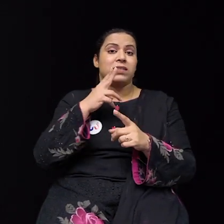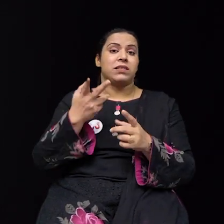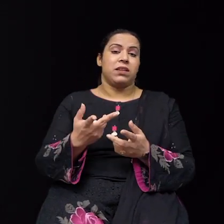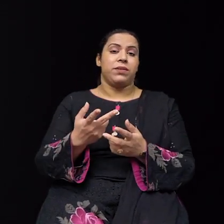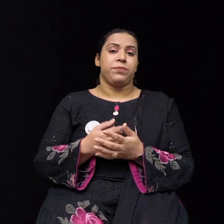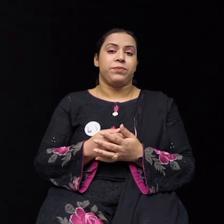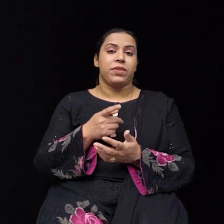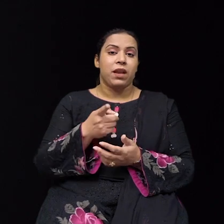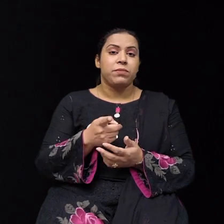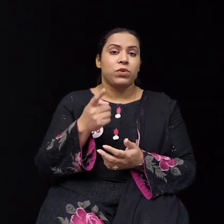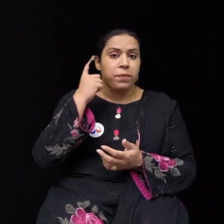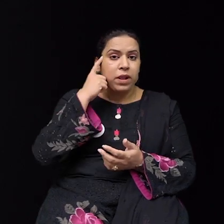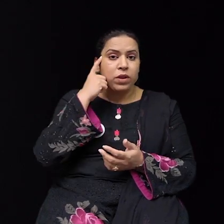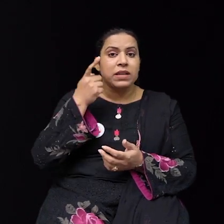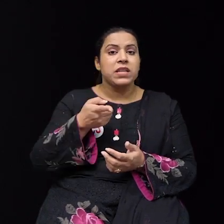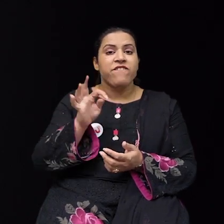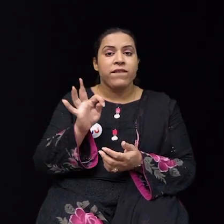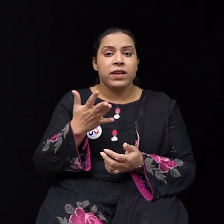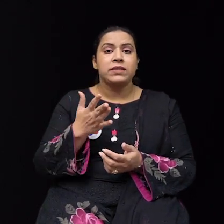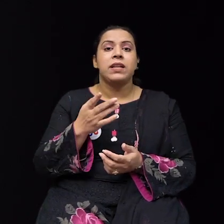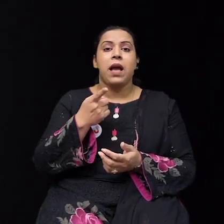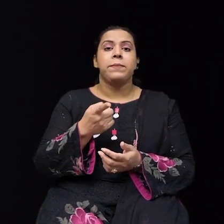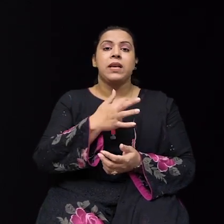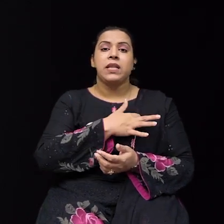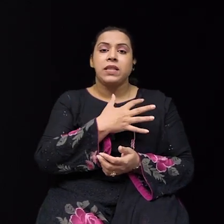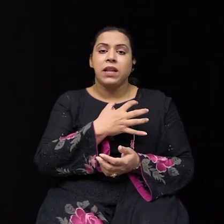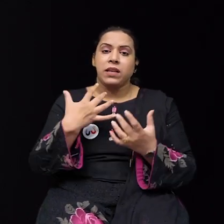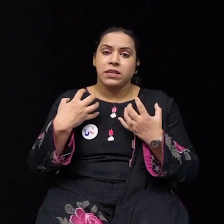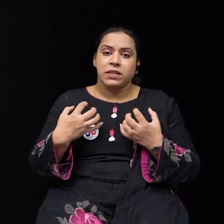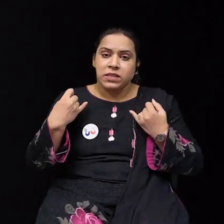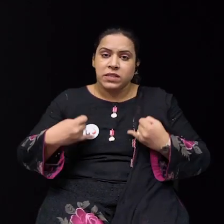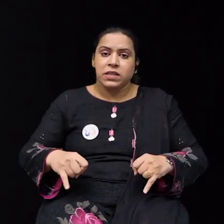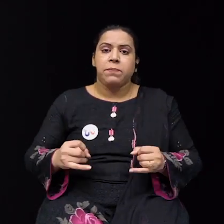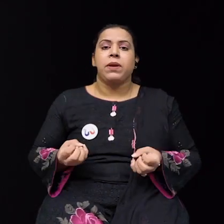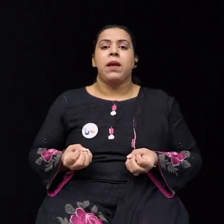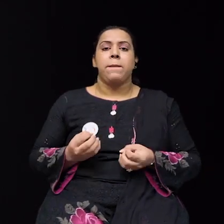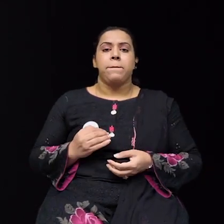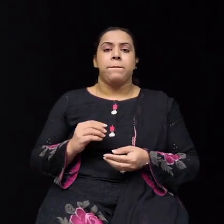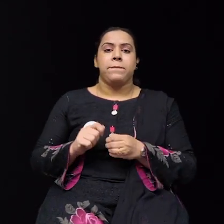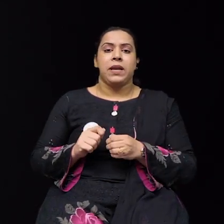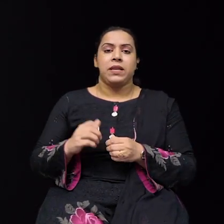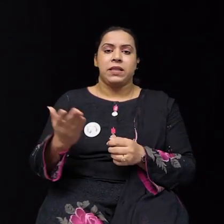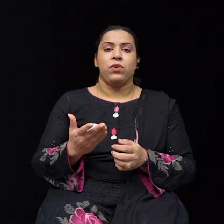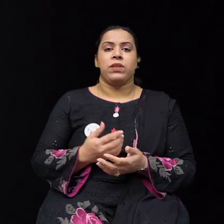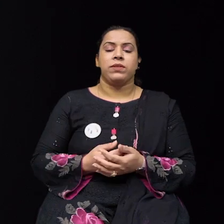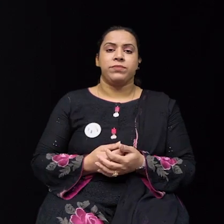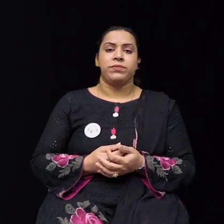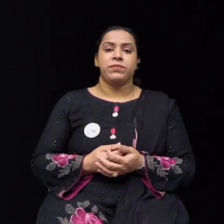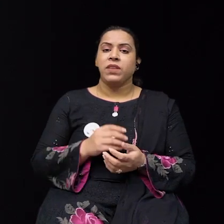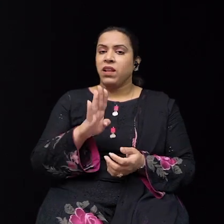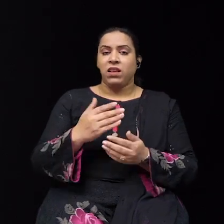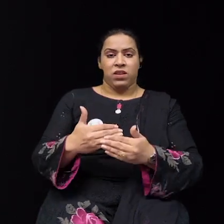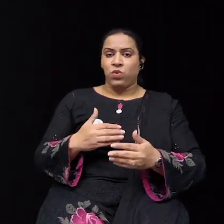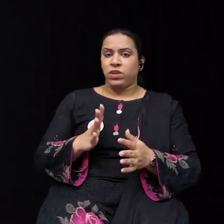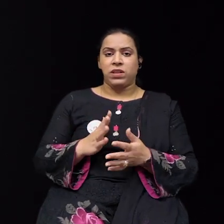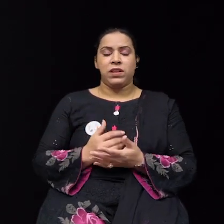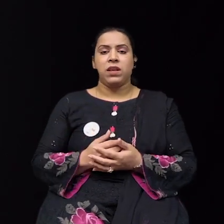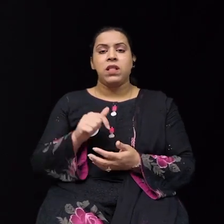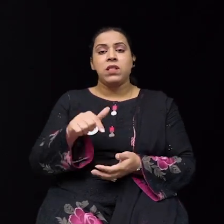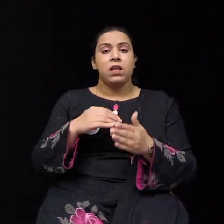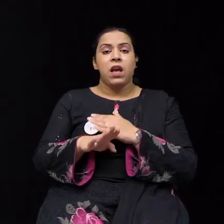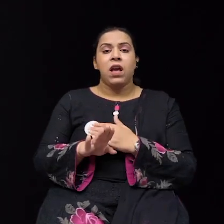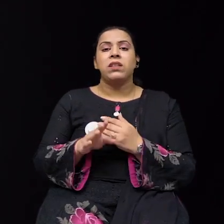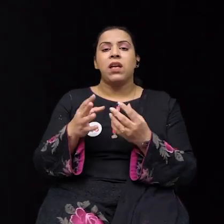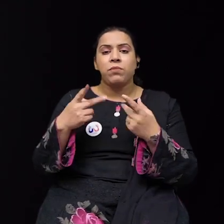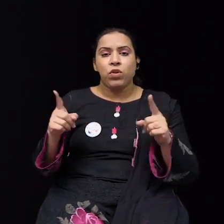है, आपको पता है कि इसकी वजह से आपकी तकलीफ़ जिस्म में पैदा होती है, लेकिन आप बाज नहीं आते। इसके अंदर मुख्तलिफ चीज़ें